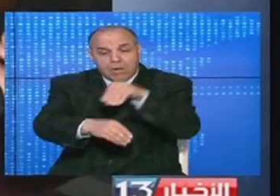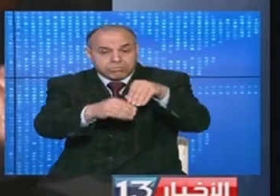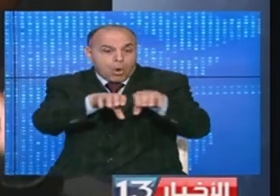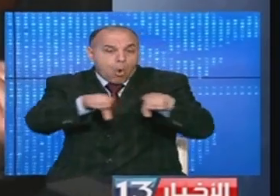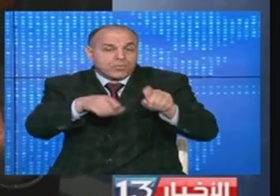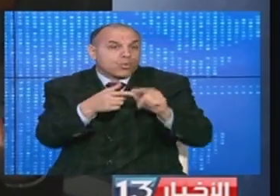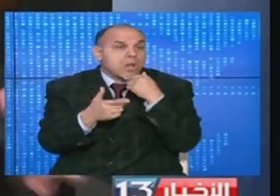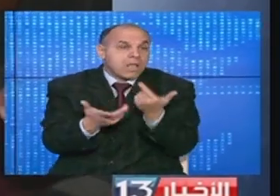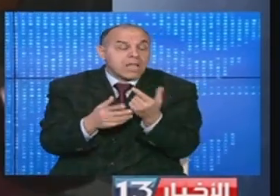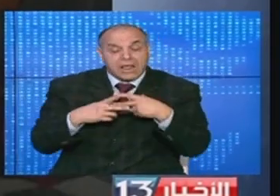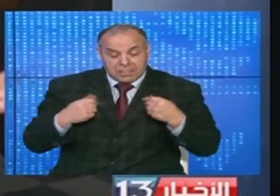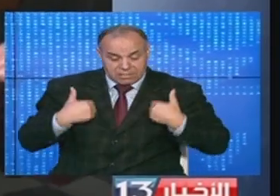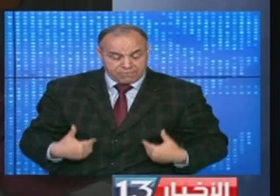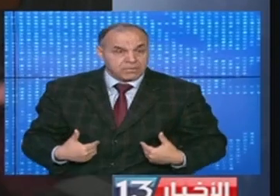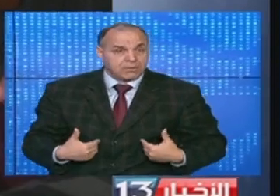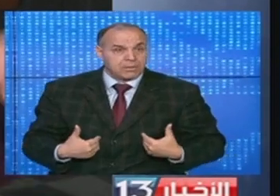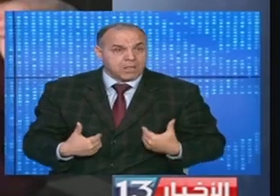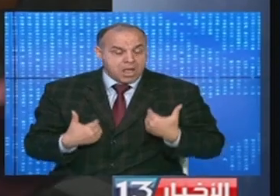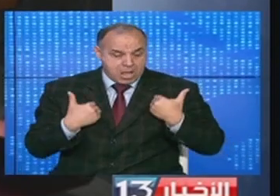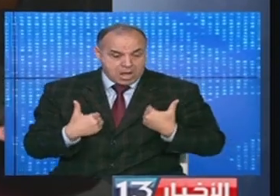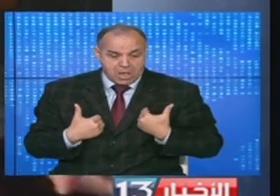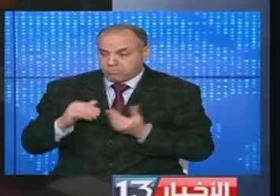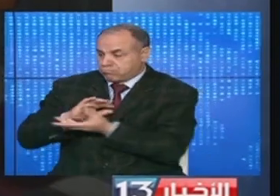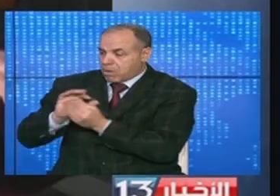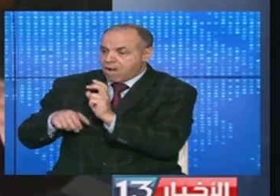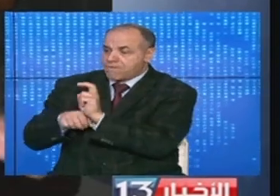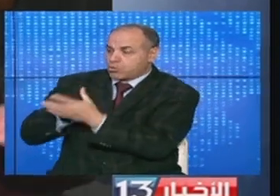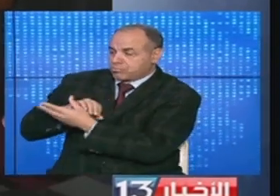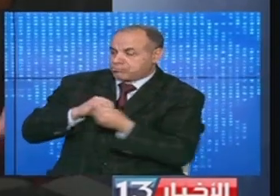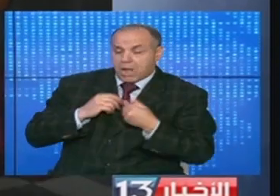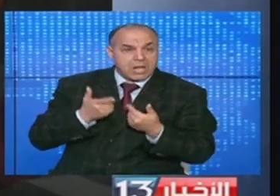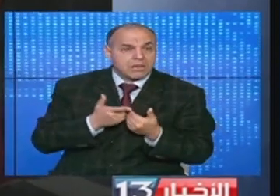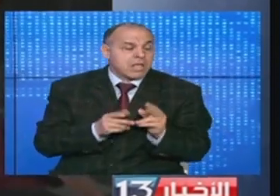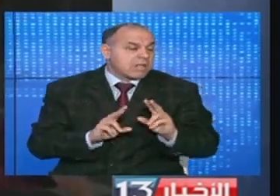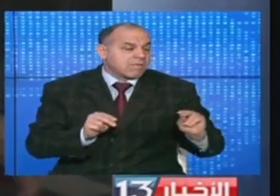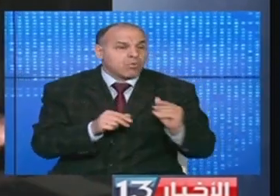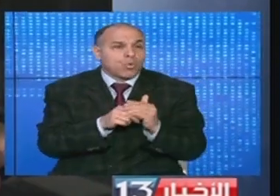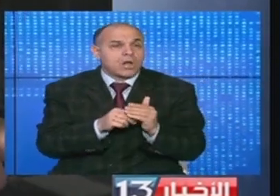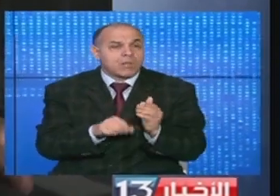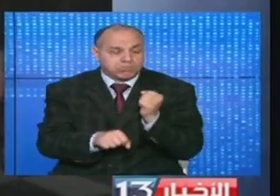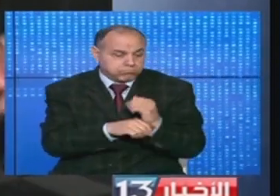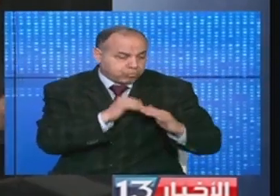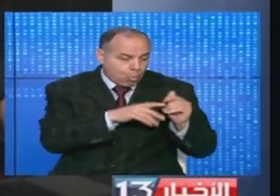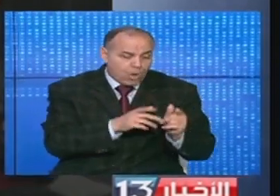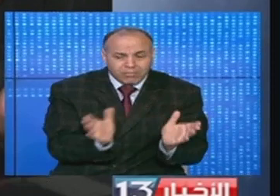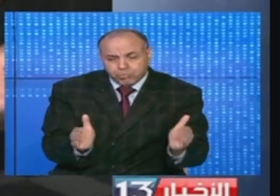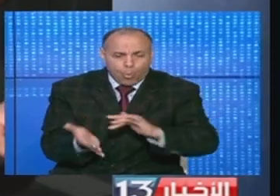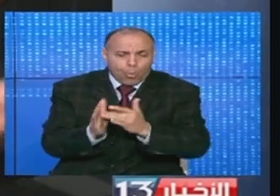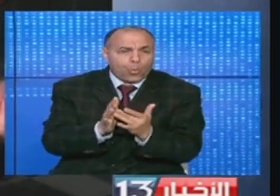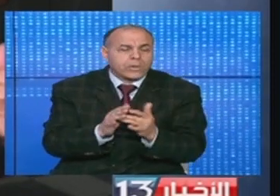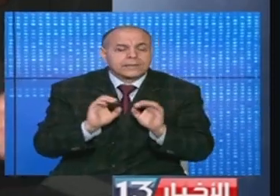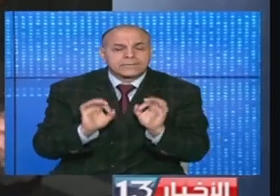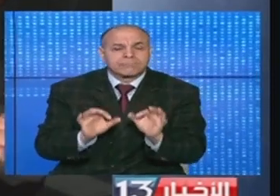يكون هو بدو نظيف خطر هو ينقل هو اه كيف كيف بالنسبه لل لادوات العمل تجهيزات اذن هل